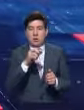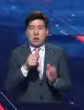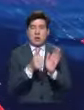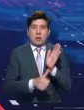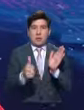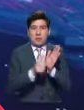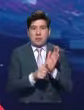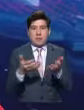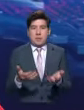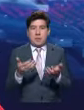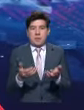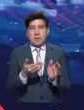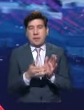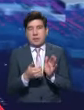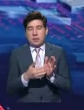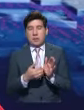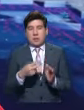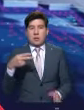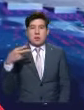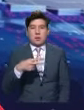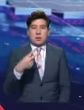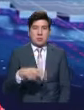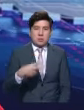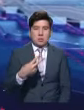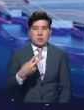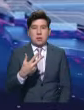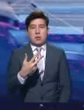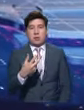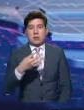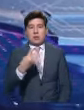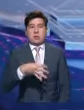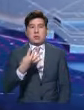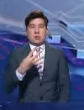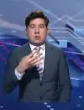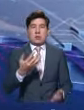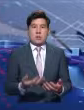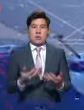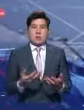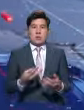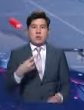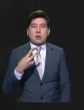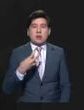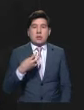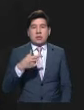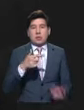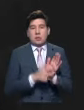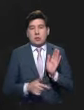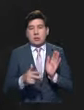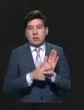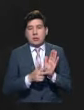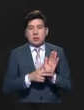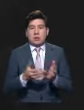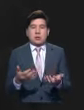тоннаға аз өнім өндірген. 2022 жылы 344 мың тонна, 2023 жылы 278 мың тонна. Ресейден